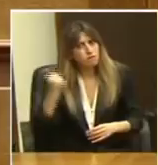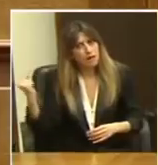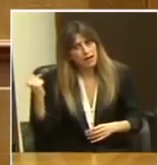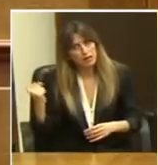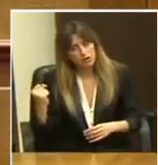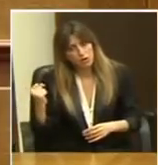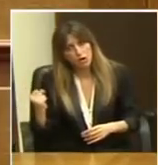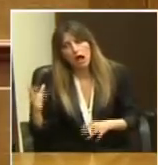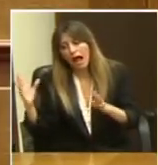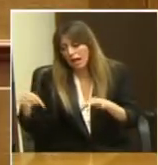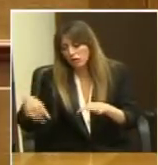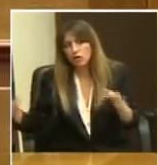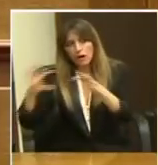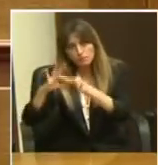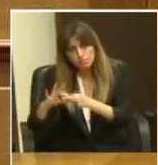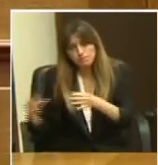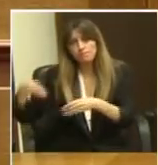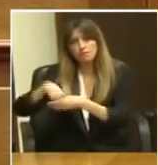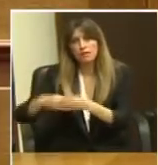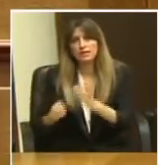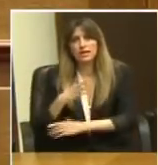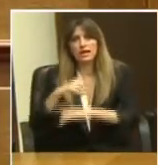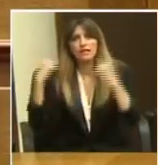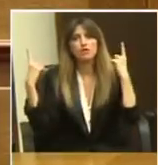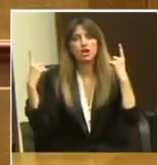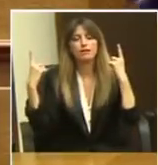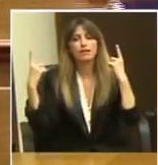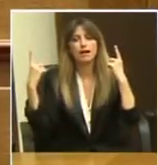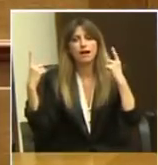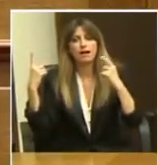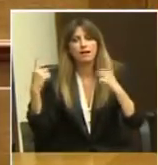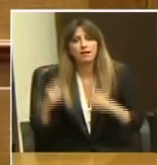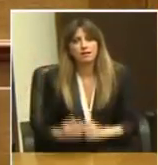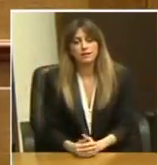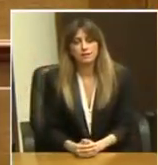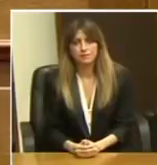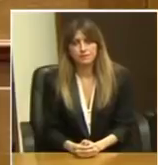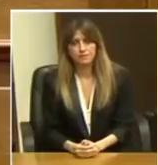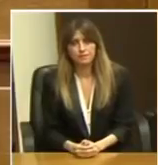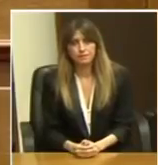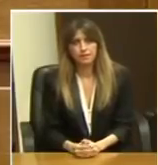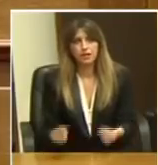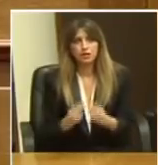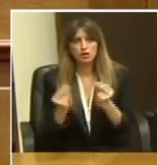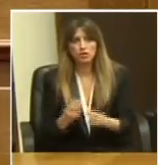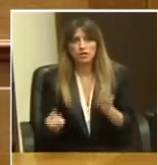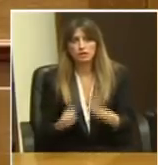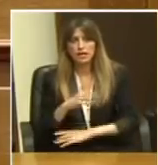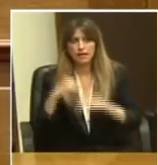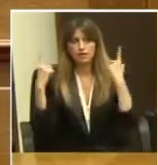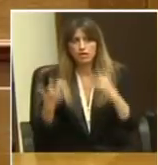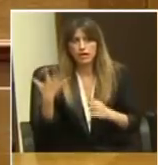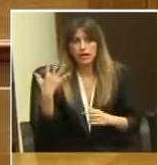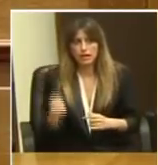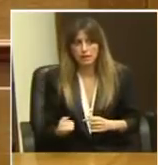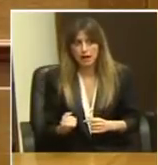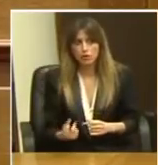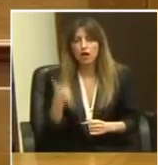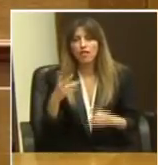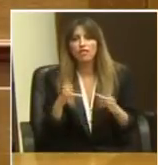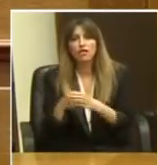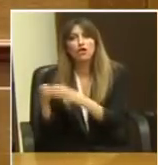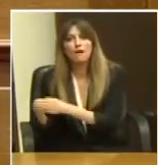συμπορεύεστε, αυτό που κι εσείς ακόμα αρνείστε. Δύο σχολές υπάρχουν λοιπόν στη Νέα Δημοκρατία σήμερα. Υπάρχει η σχολή της